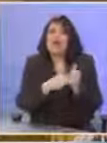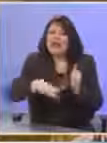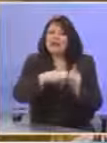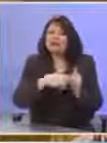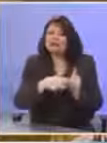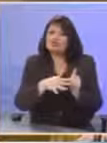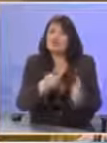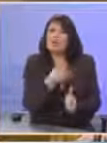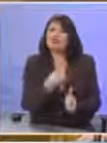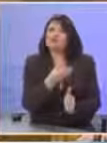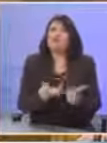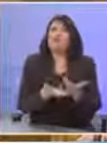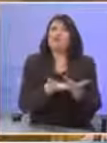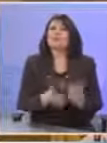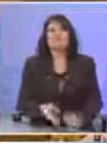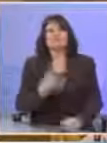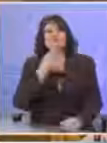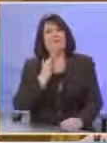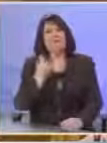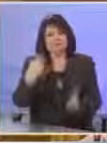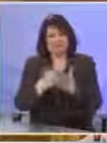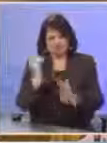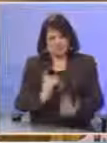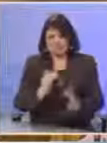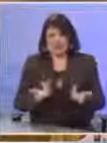κάνετε όλα αυτά? Ξέρω, θα μειώσετε τους μισθούς.